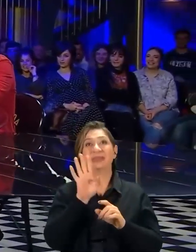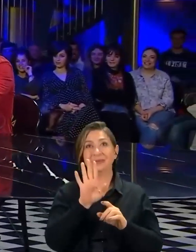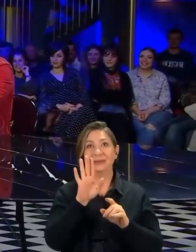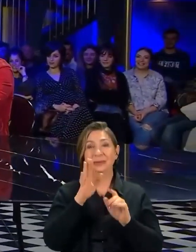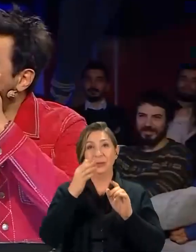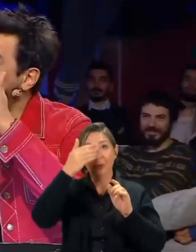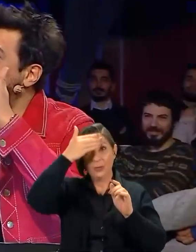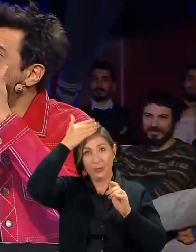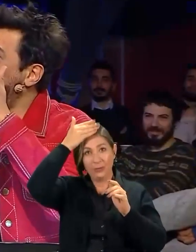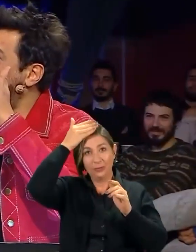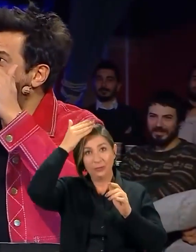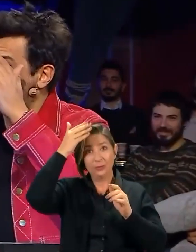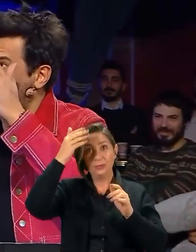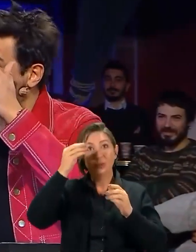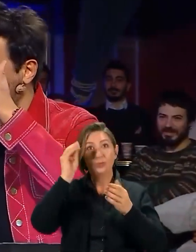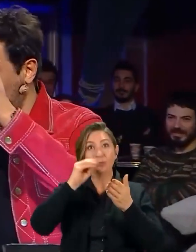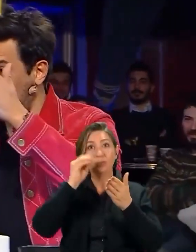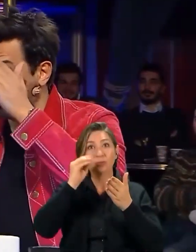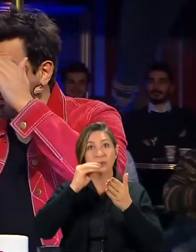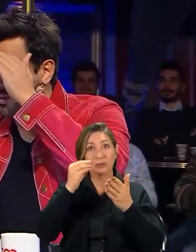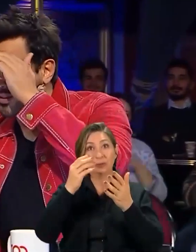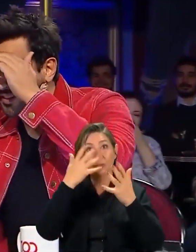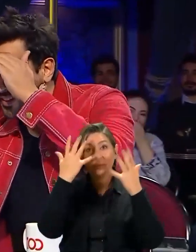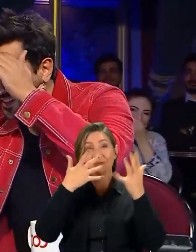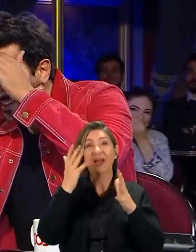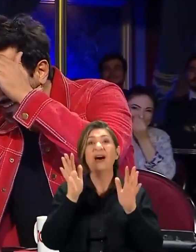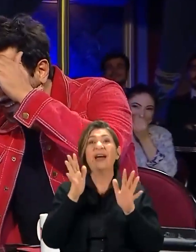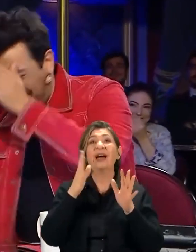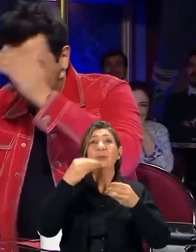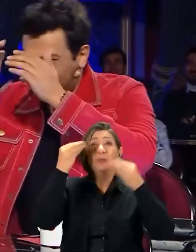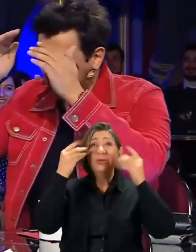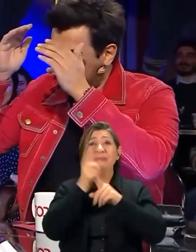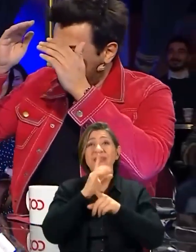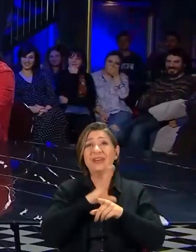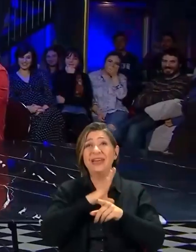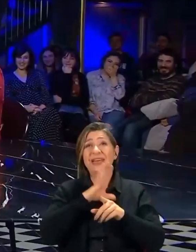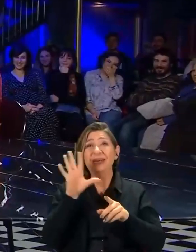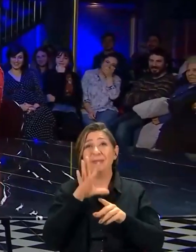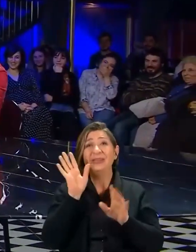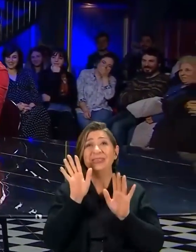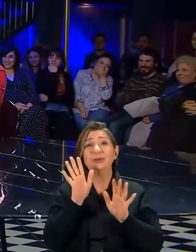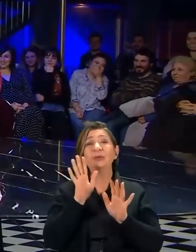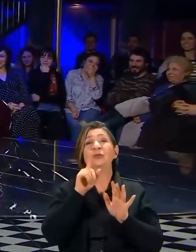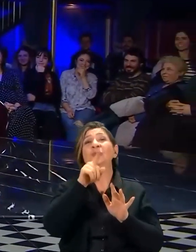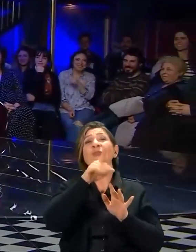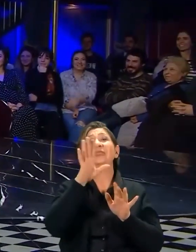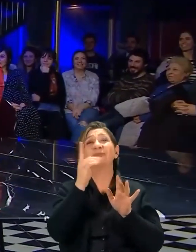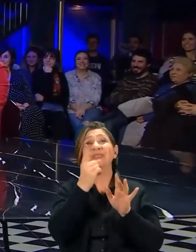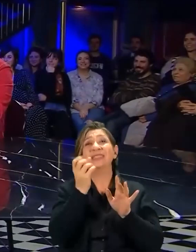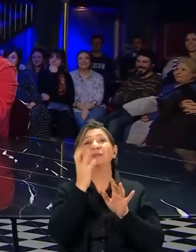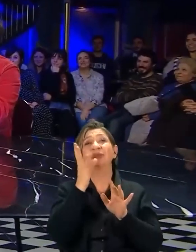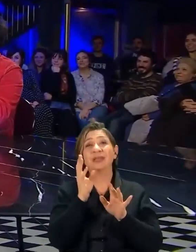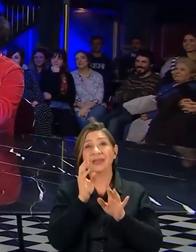yapıyorsun önü tutuyorsun pudra pudralar şey yapmışın Aman her şey var suratında Aman dur bakayım şey